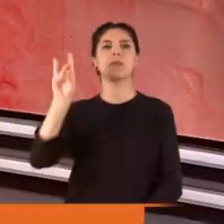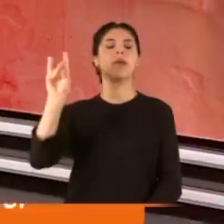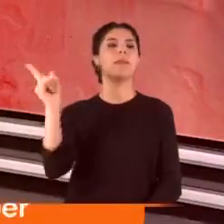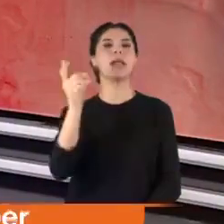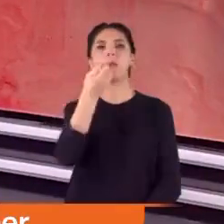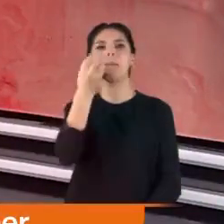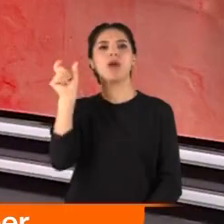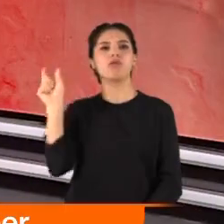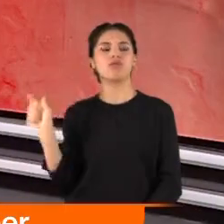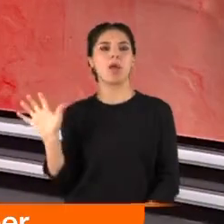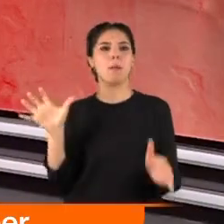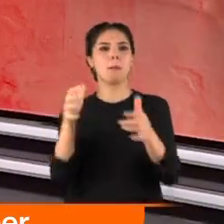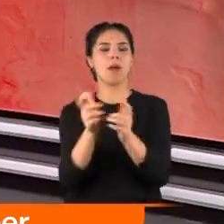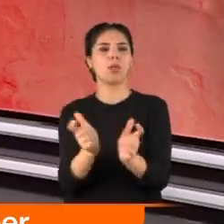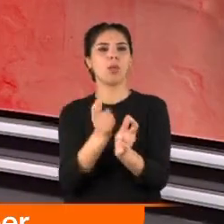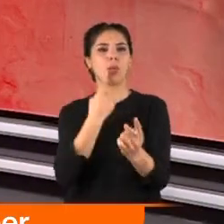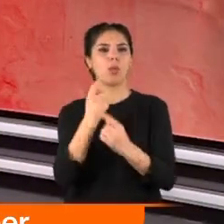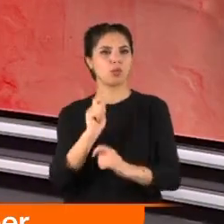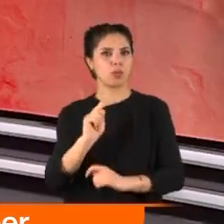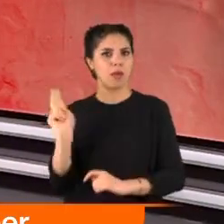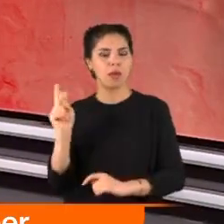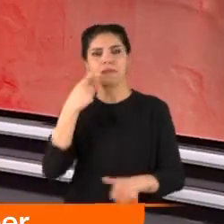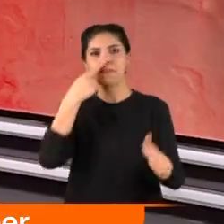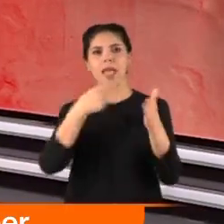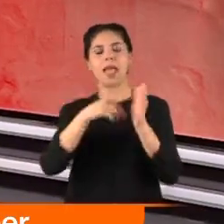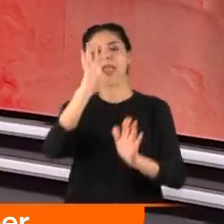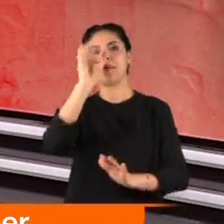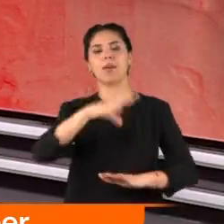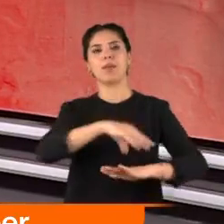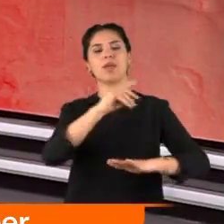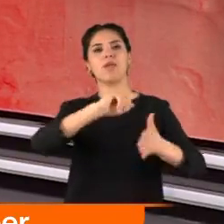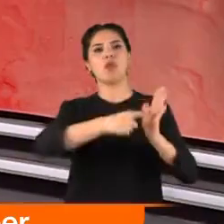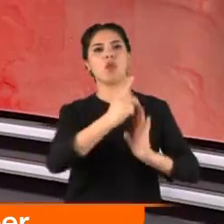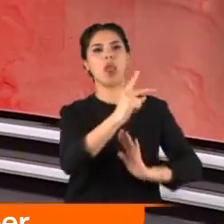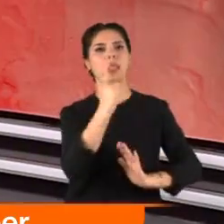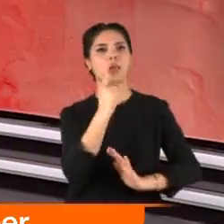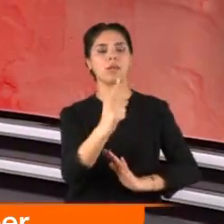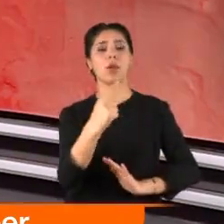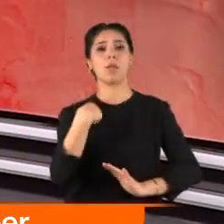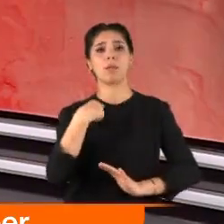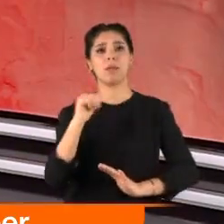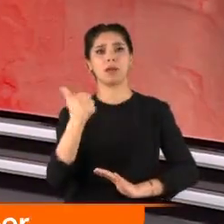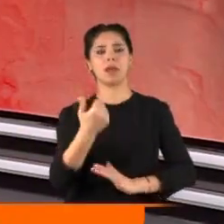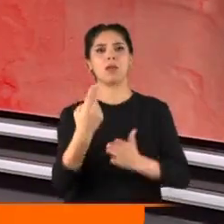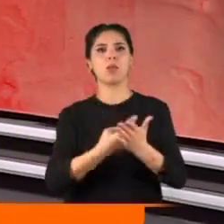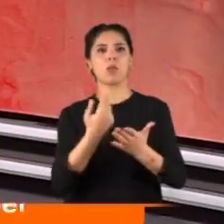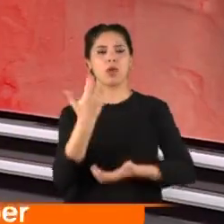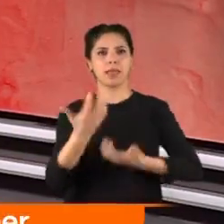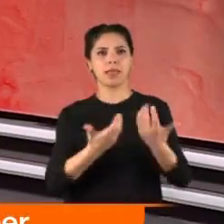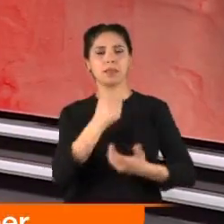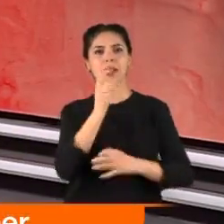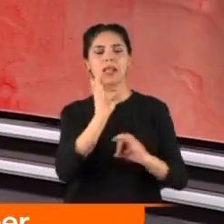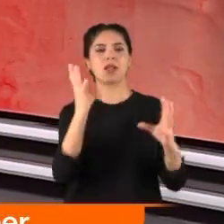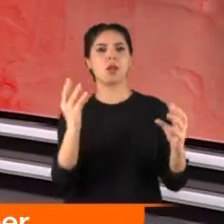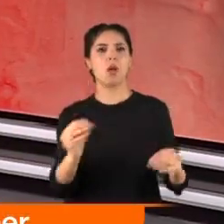MHP lideri Devlet Bahçeli de partisinin grup toplantısında konuştu. Hedefinde İsveç yönetimi vardı. Yüce kitabımız Kur'an-ı Kerim'in yakılmasına göz yuman